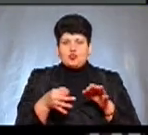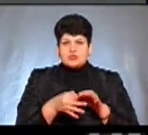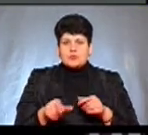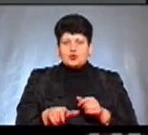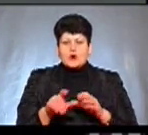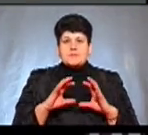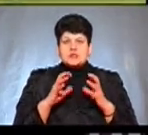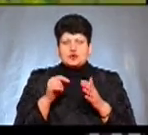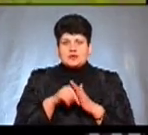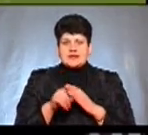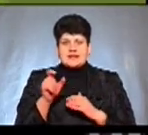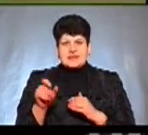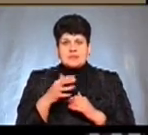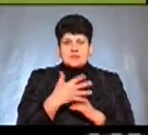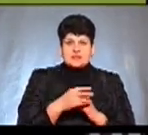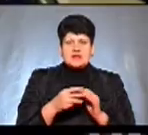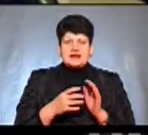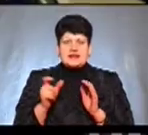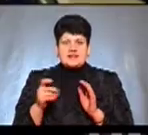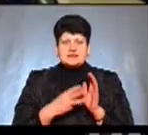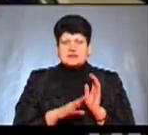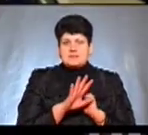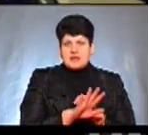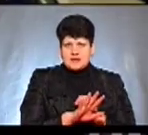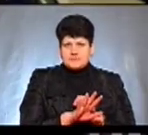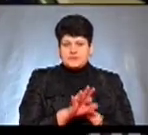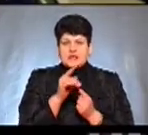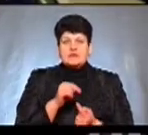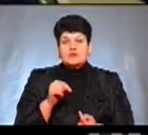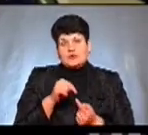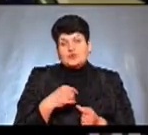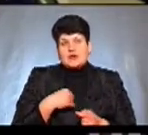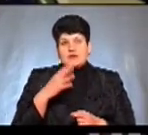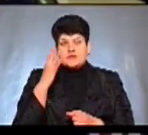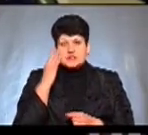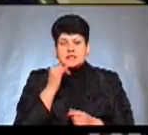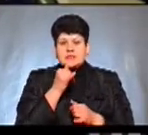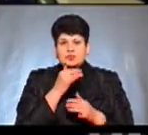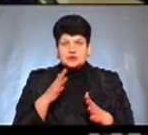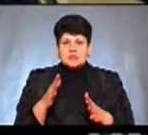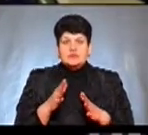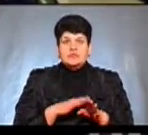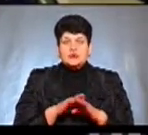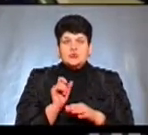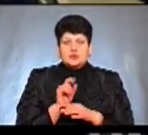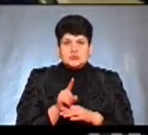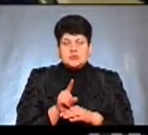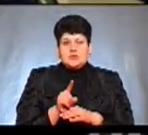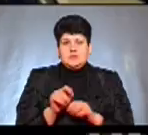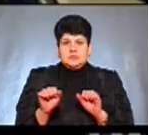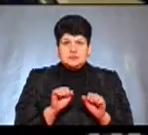значення, тобто по Е50 і Е85. І відповідно, я вважаю, що належним чином неможливо виконати доручення уряду стосовно